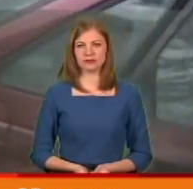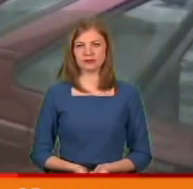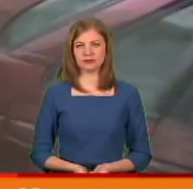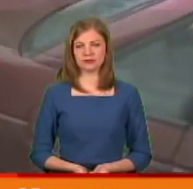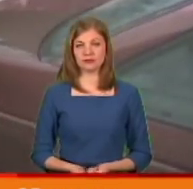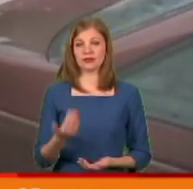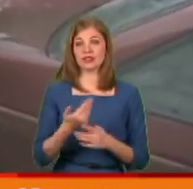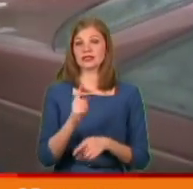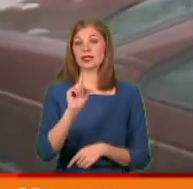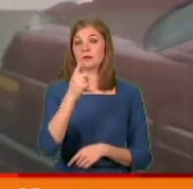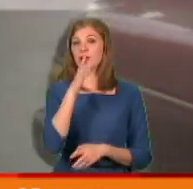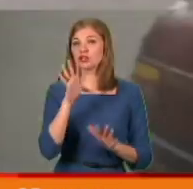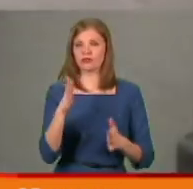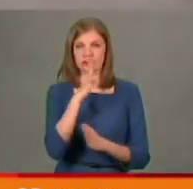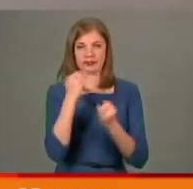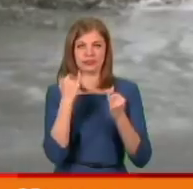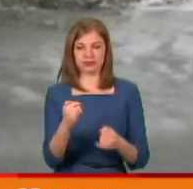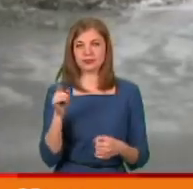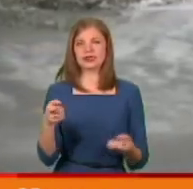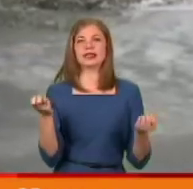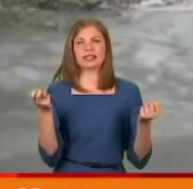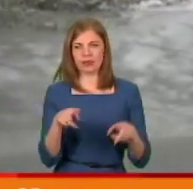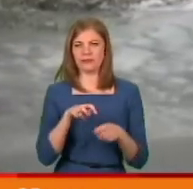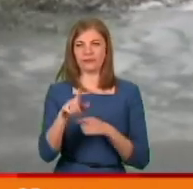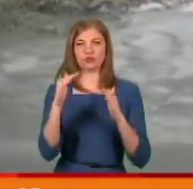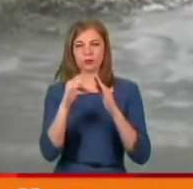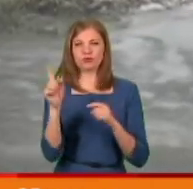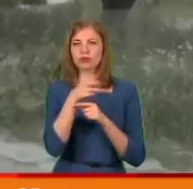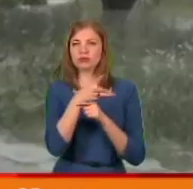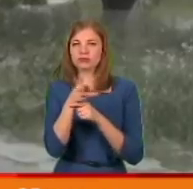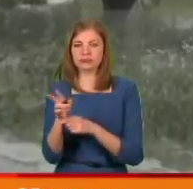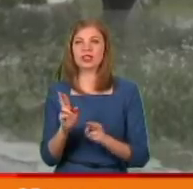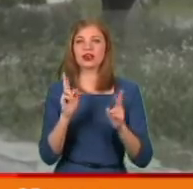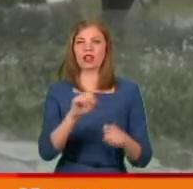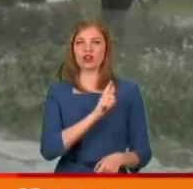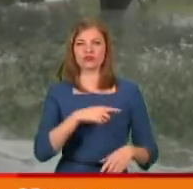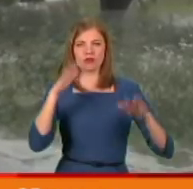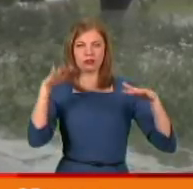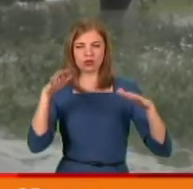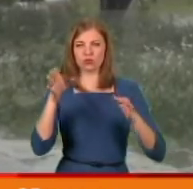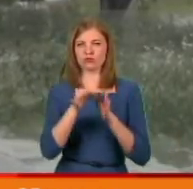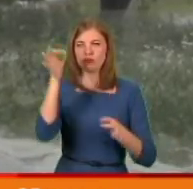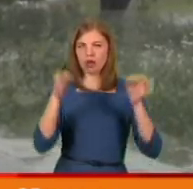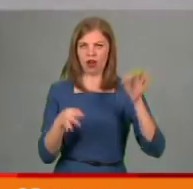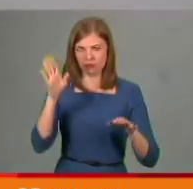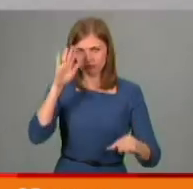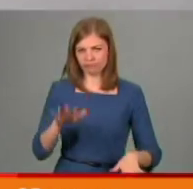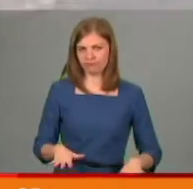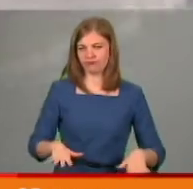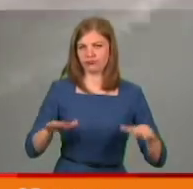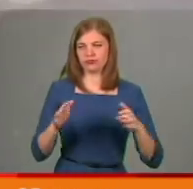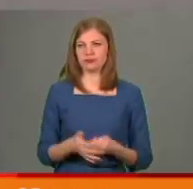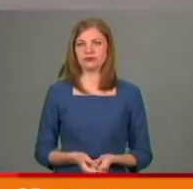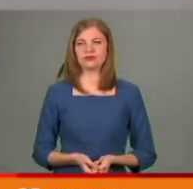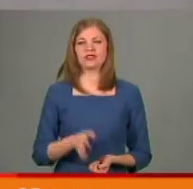Красові! Це перші хвилини негоди. Володимир навмисно вийшов з домівки, щоб зафільмувати, як шквальний дощ із градом топлять місто.